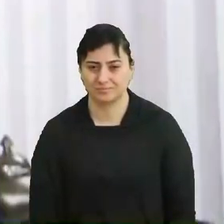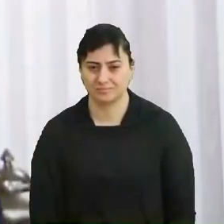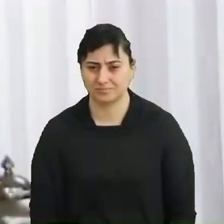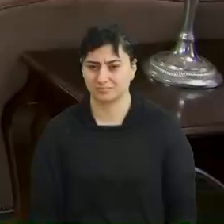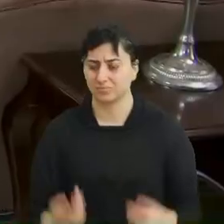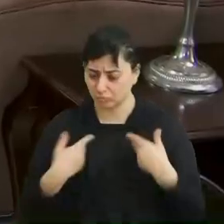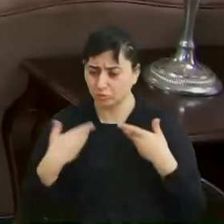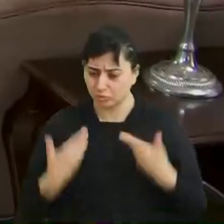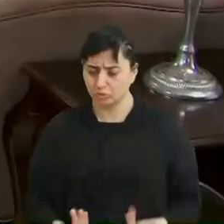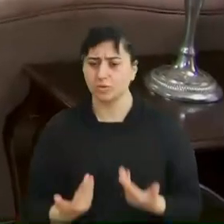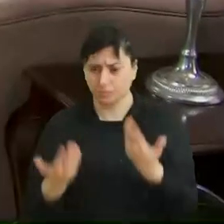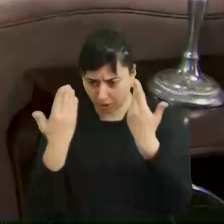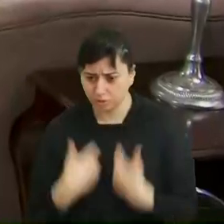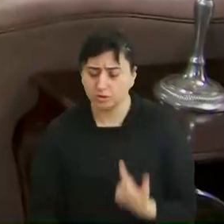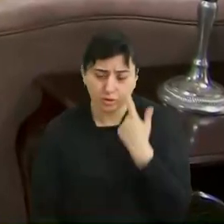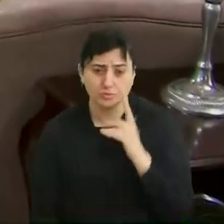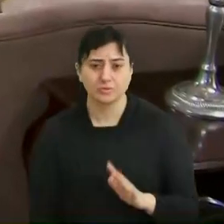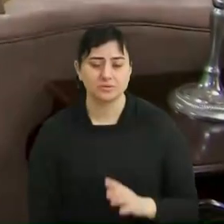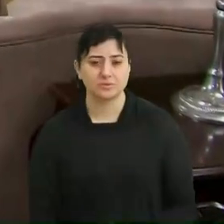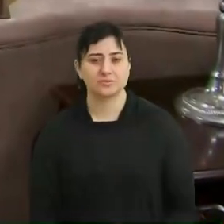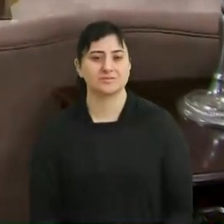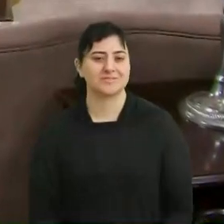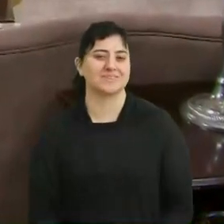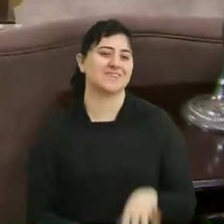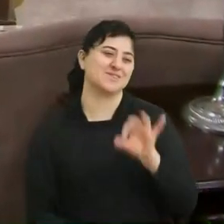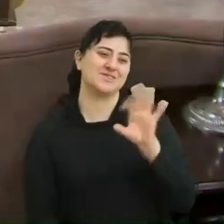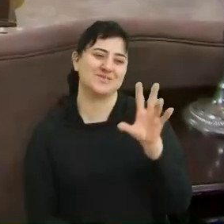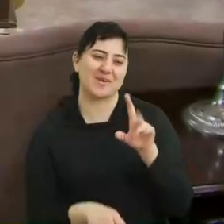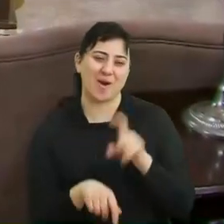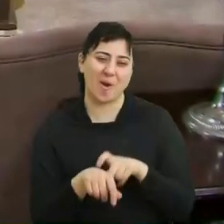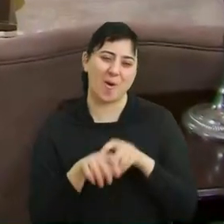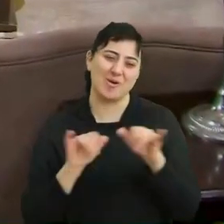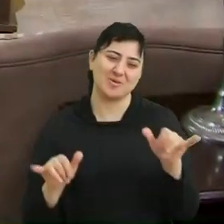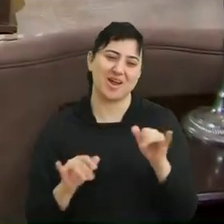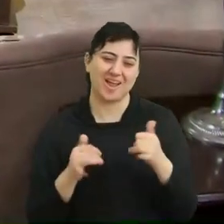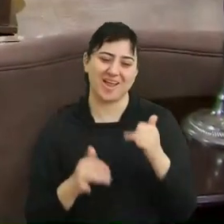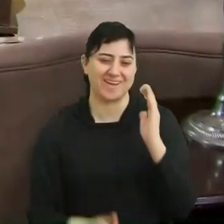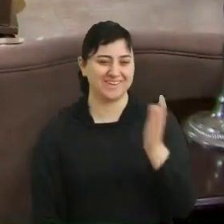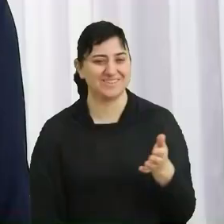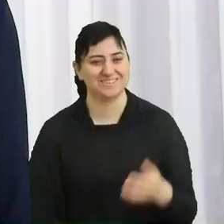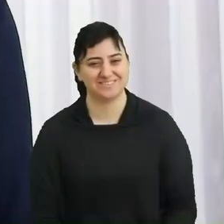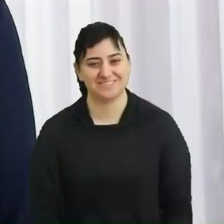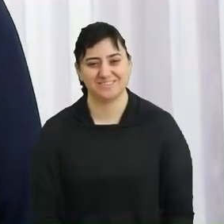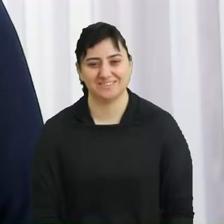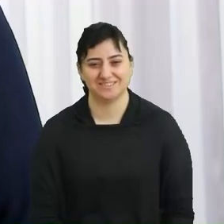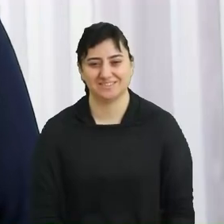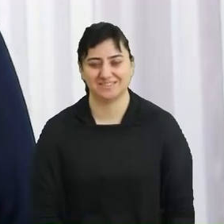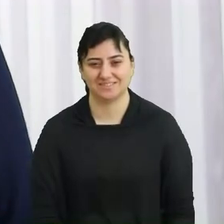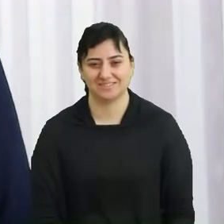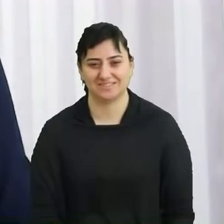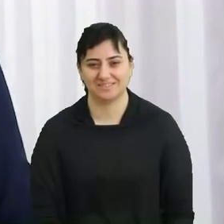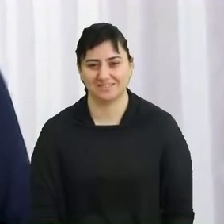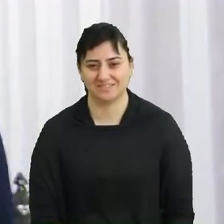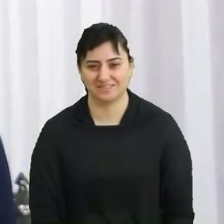kalktı. Buradayım Şükrü. Tam da karşındayım Şükrü. Çok güzel dalga geçiyorsun. Lütfen alay etmeyin beni ya.